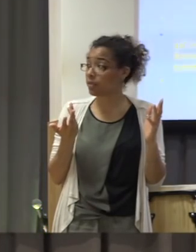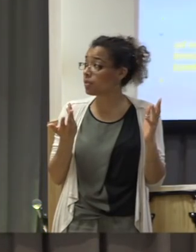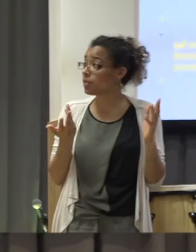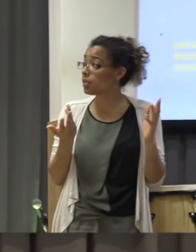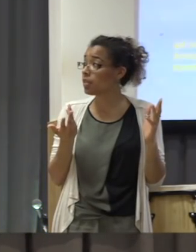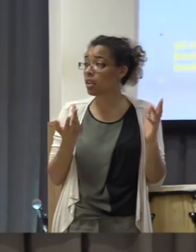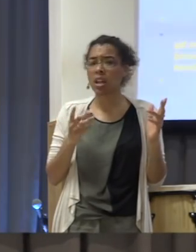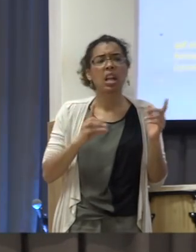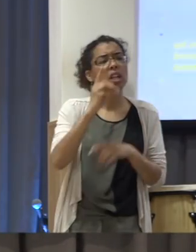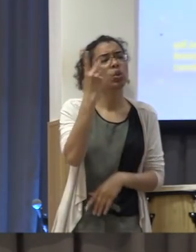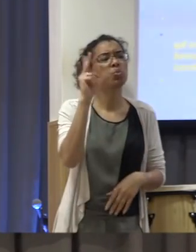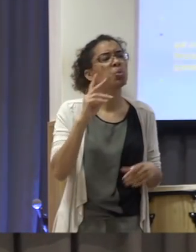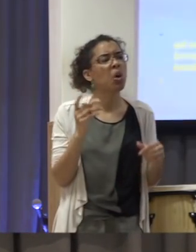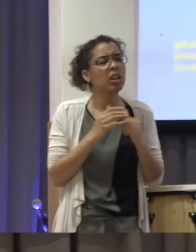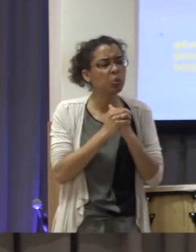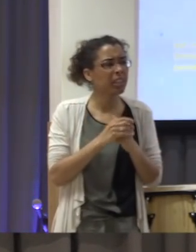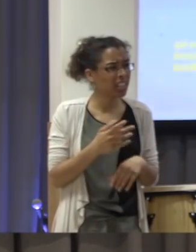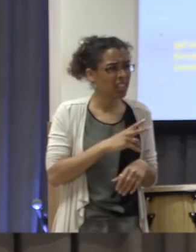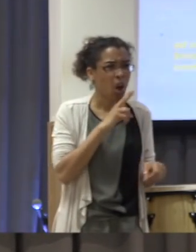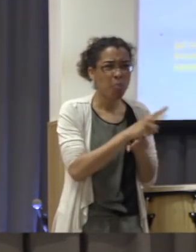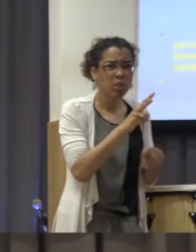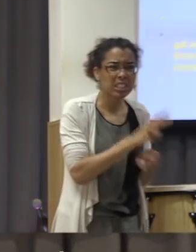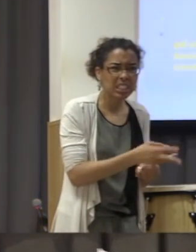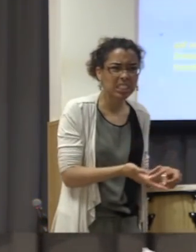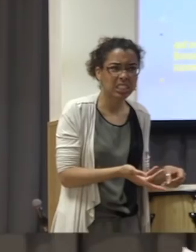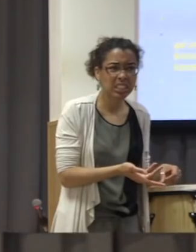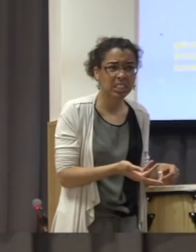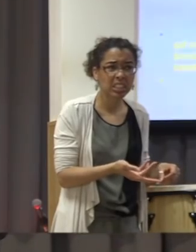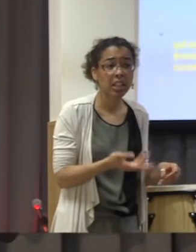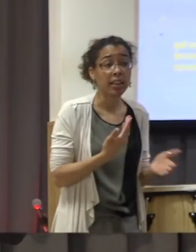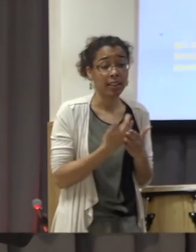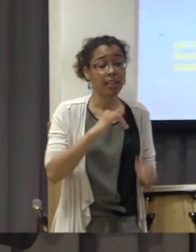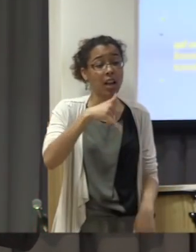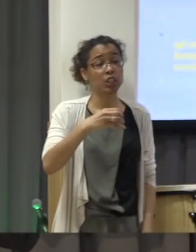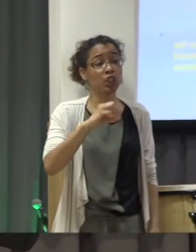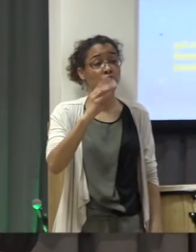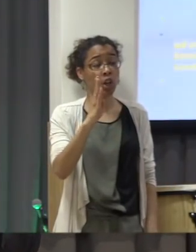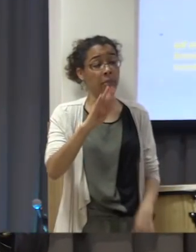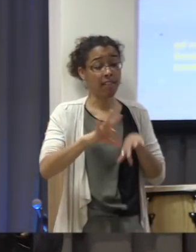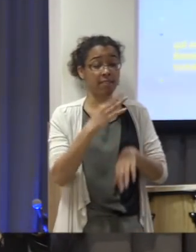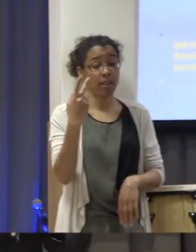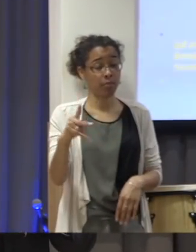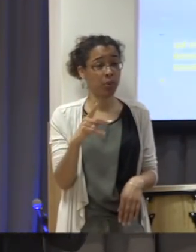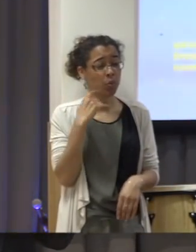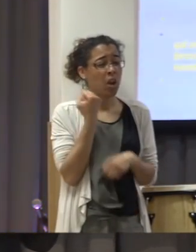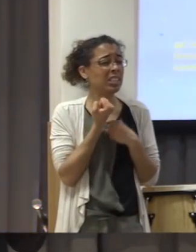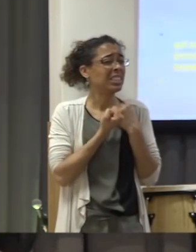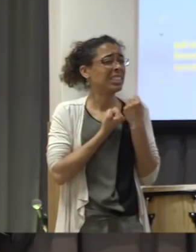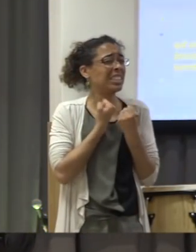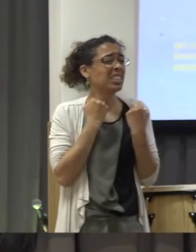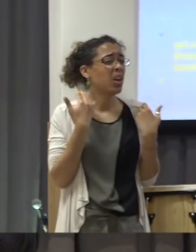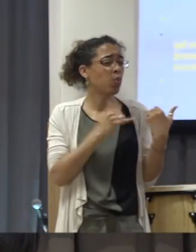ton Dieu que tu pries là? Mais maudit ton Dieu, là qu'il a fait, la femme de Job. Pourquoi? Parce que la souffrance était